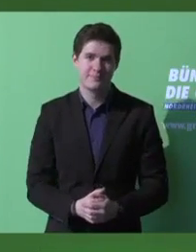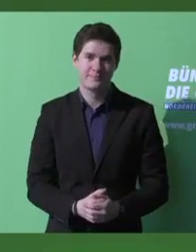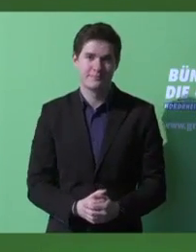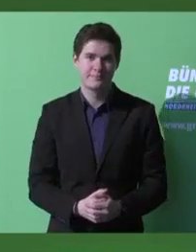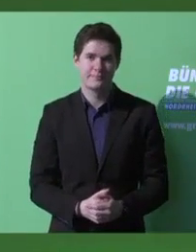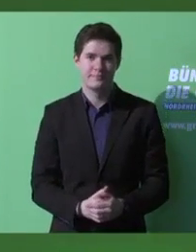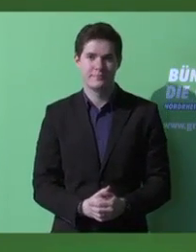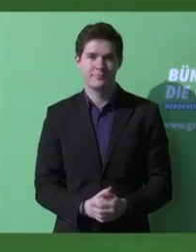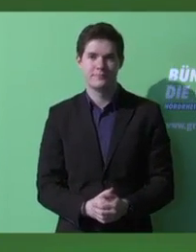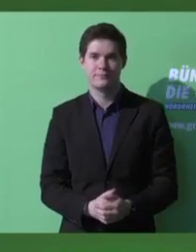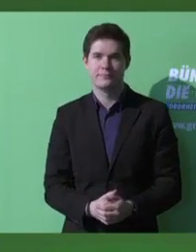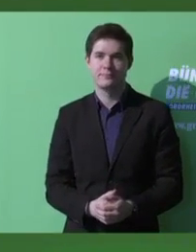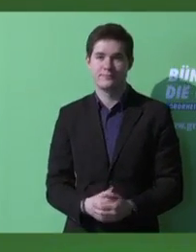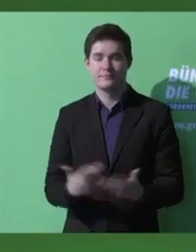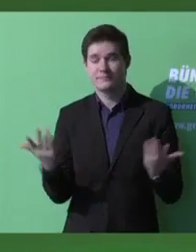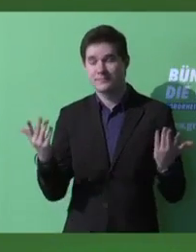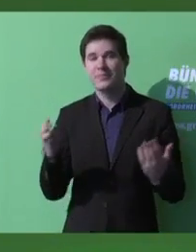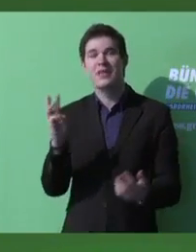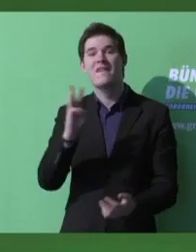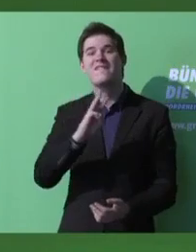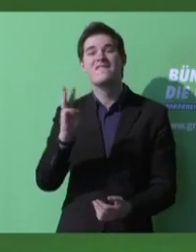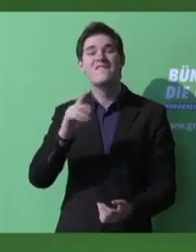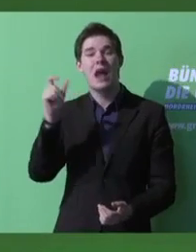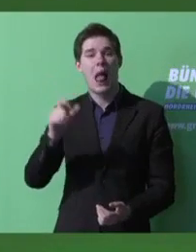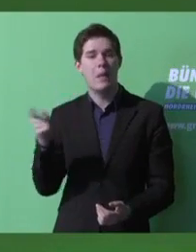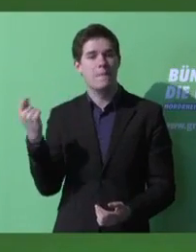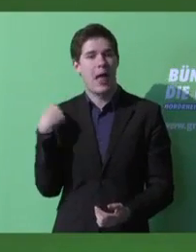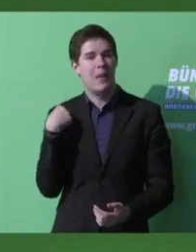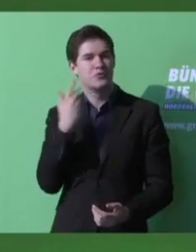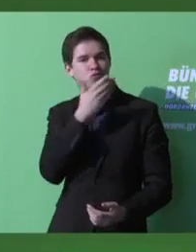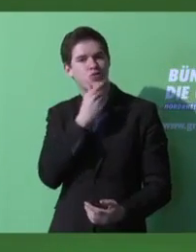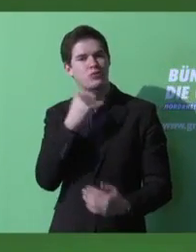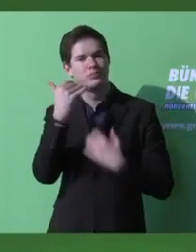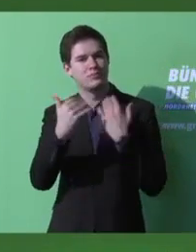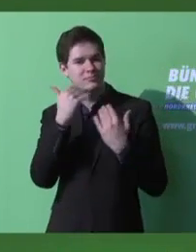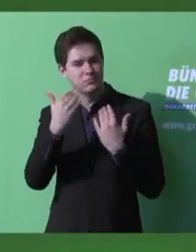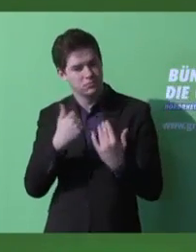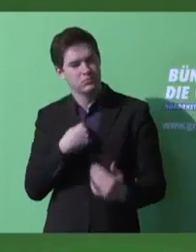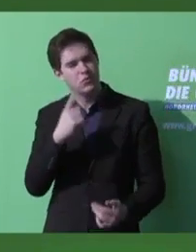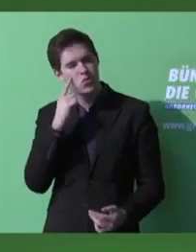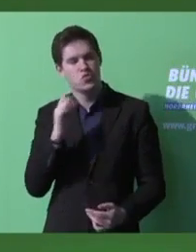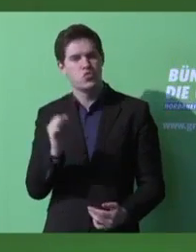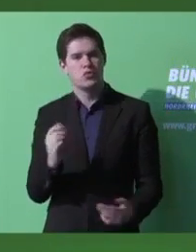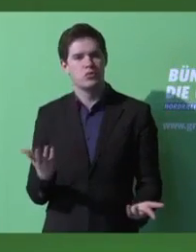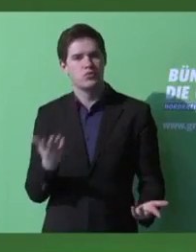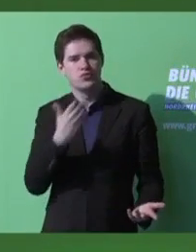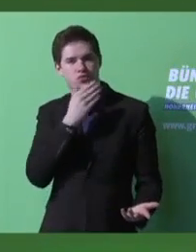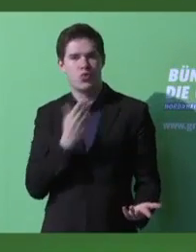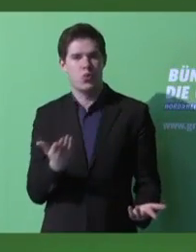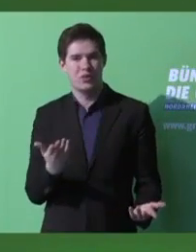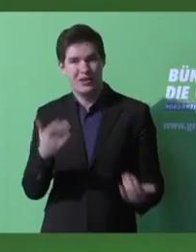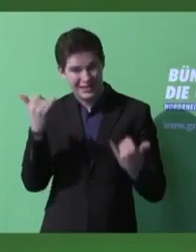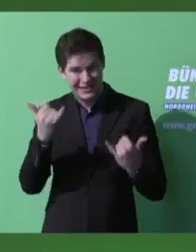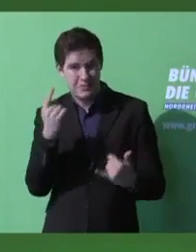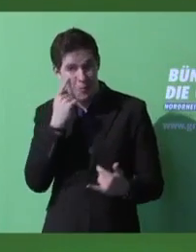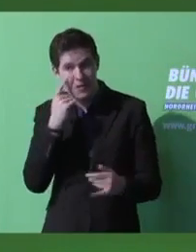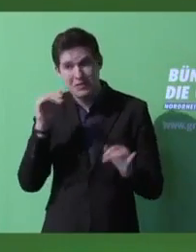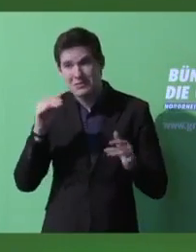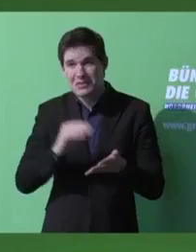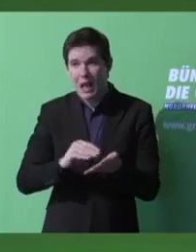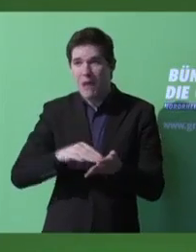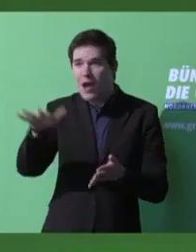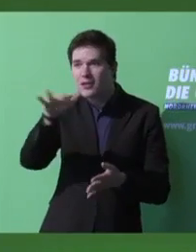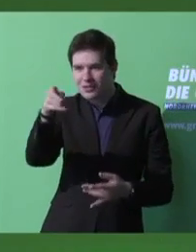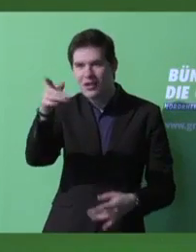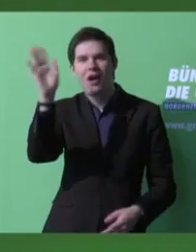Und weil der Wilhelm das gerade so schön gesagt hat, und das ist ja immer wieder bewegend, ich weiß nicht, ob er wo er ist und ob er jetzt auch zuhört, da hinten ist